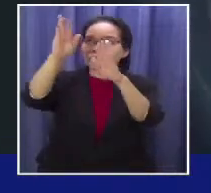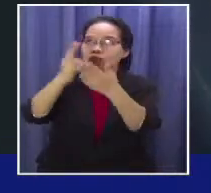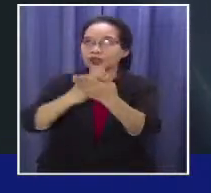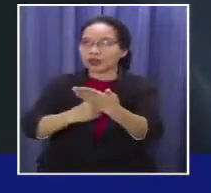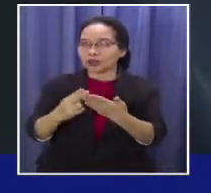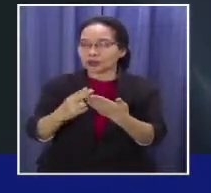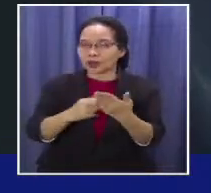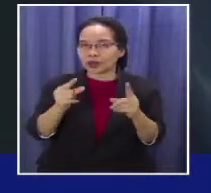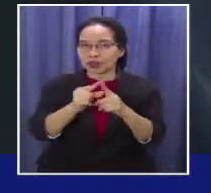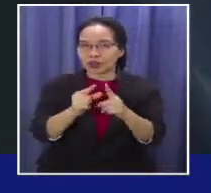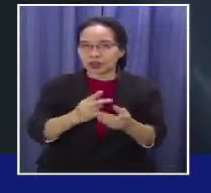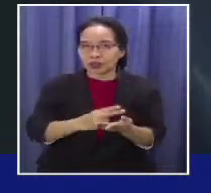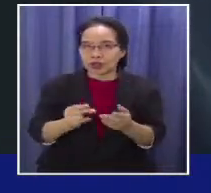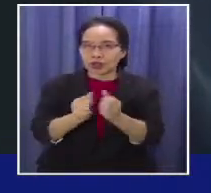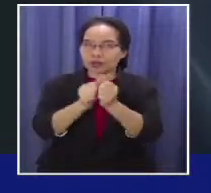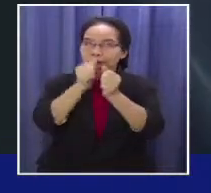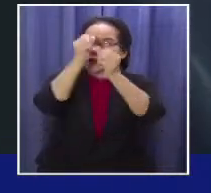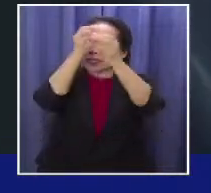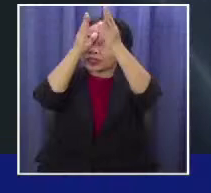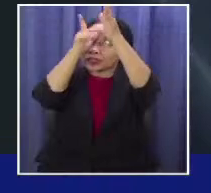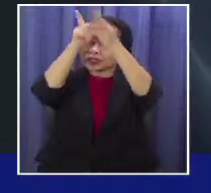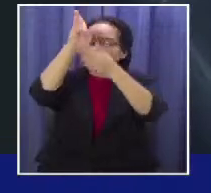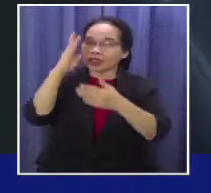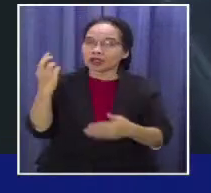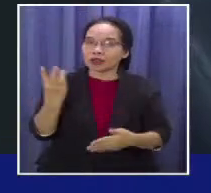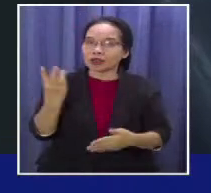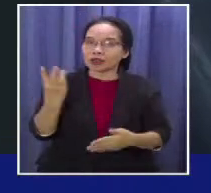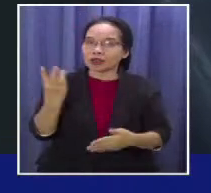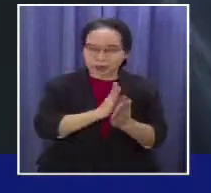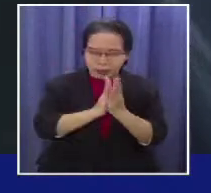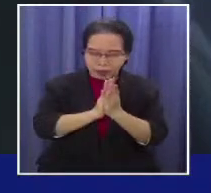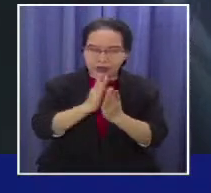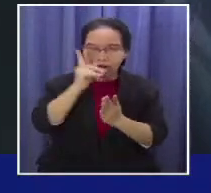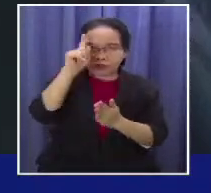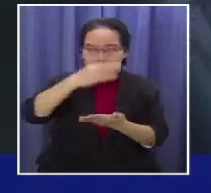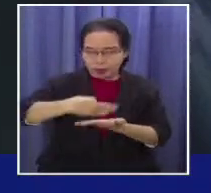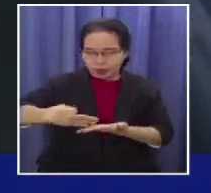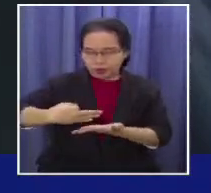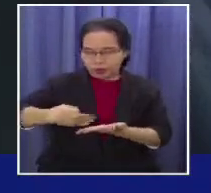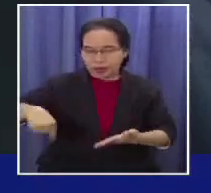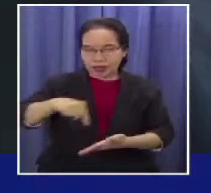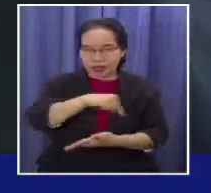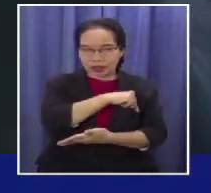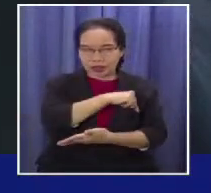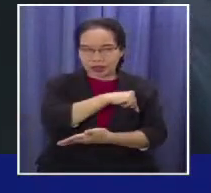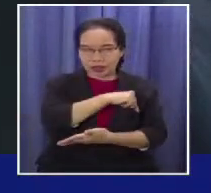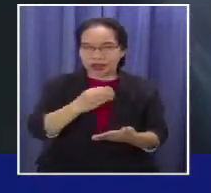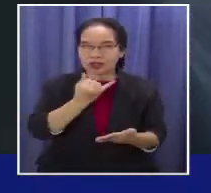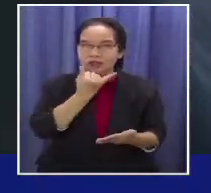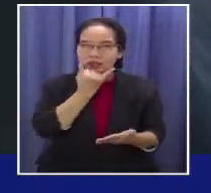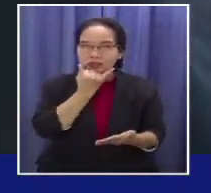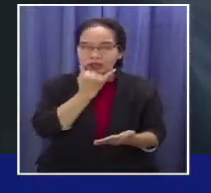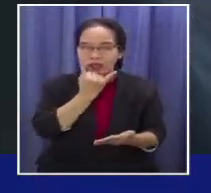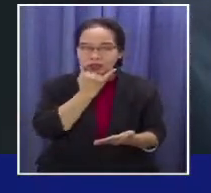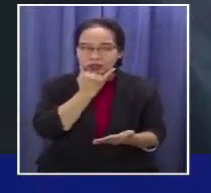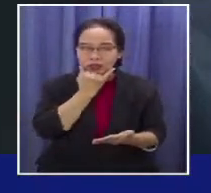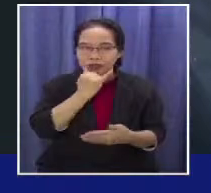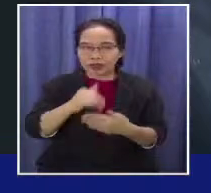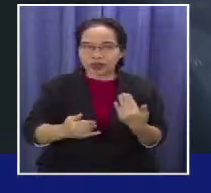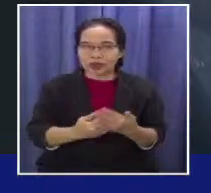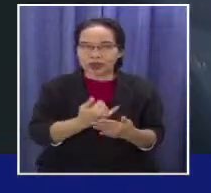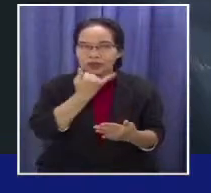words. Father God, we pray for your forgiveness. May all